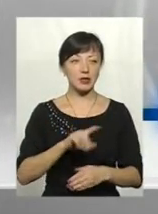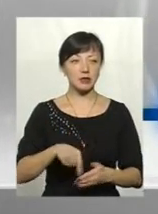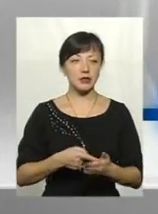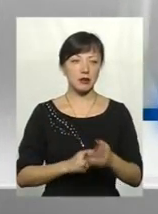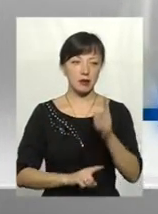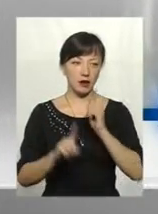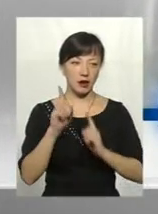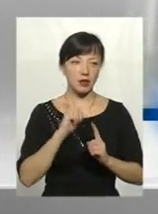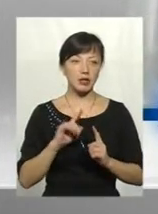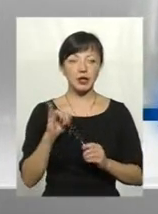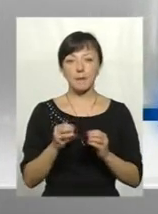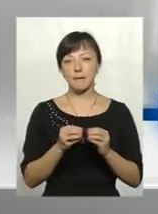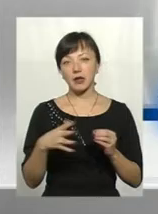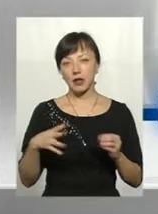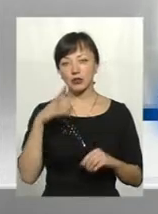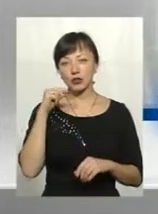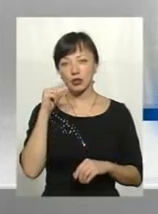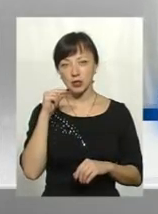рада. І